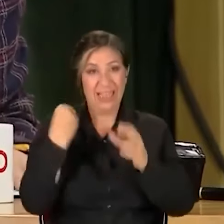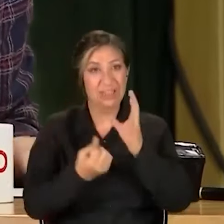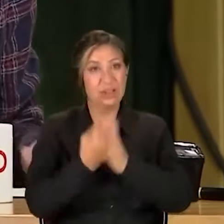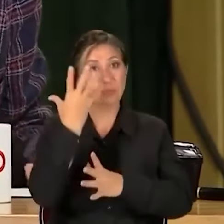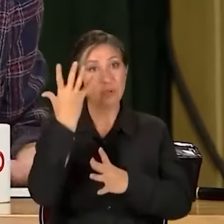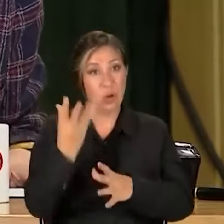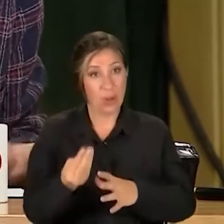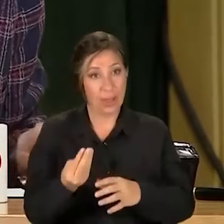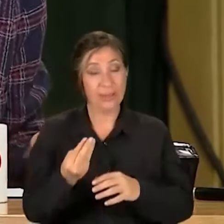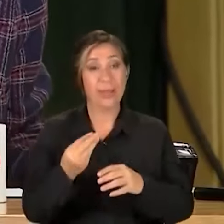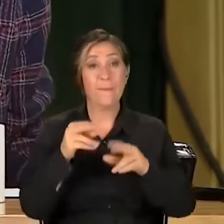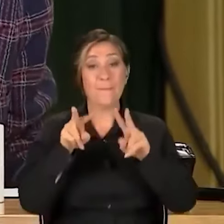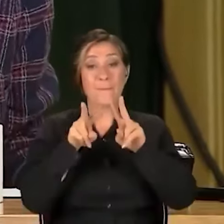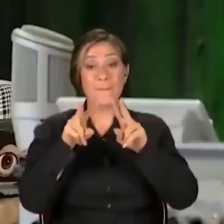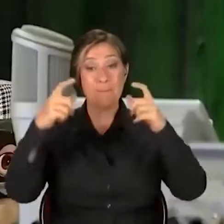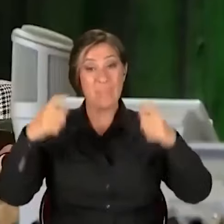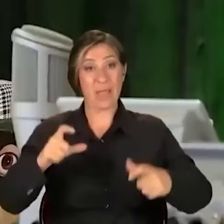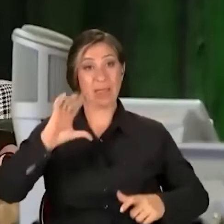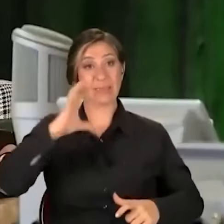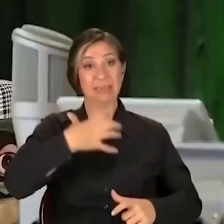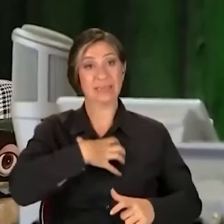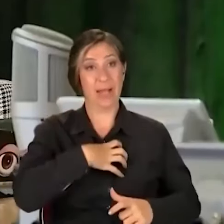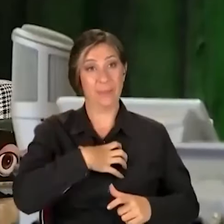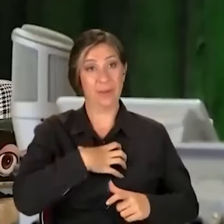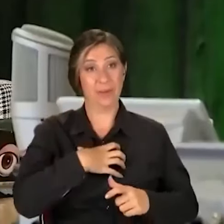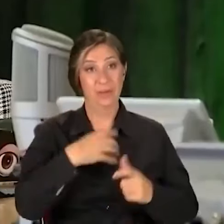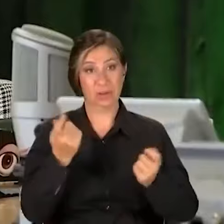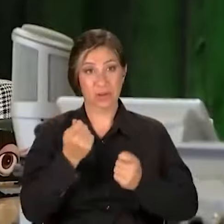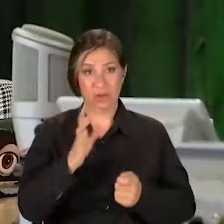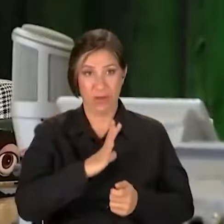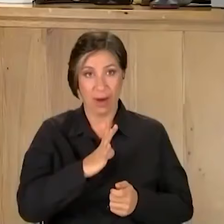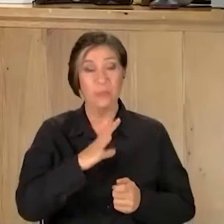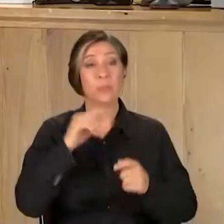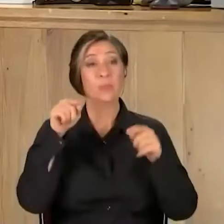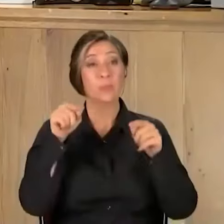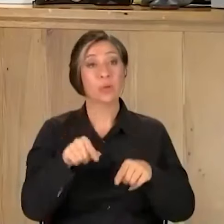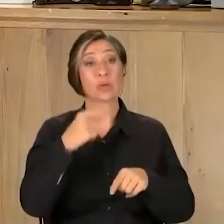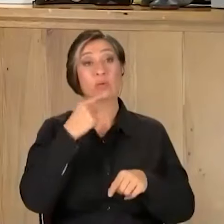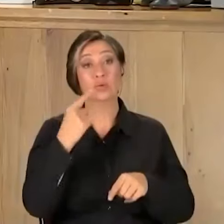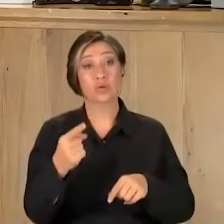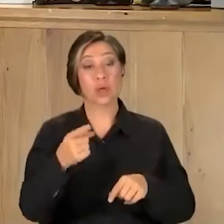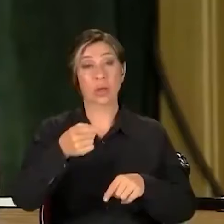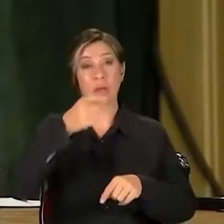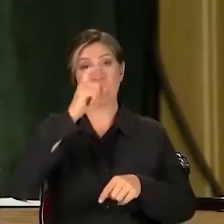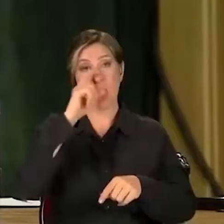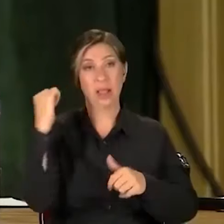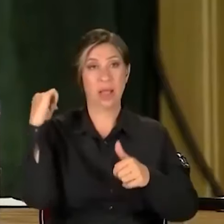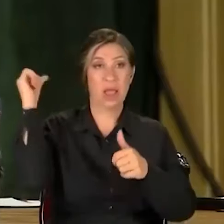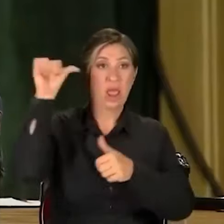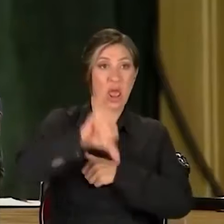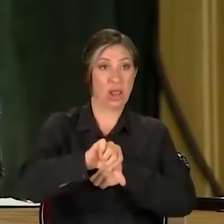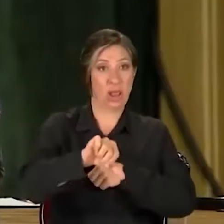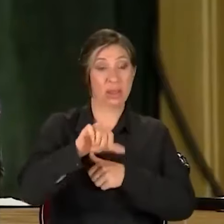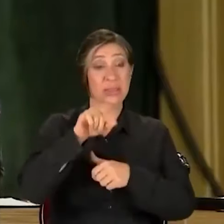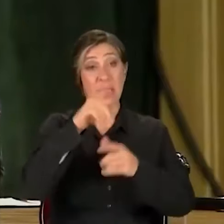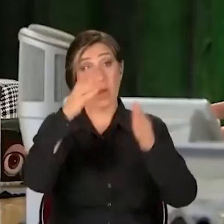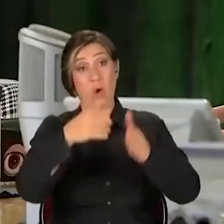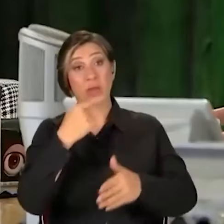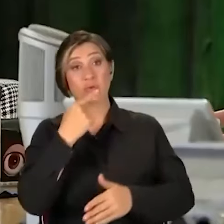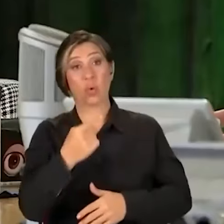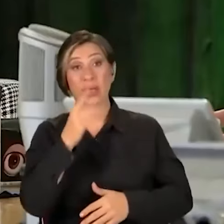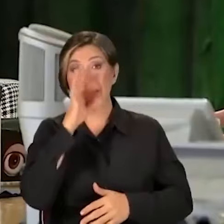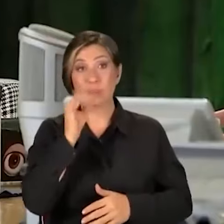yeni çıkmış olan mekanın sahibi işi var. Doğrudur. Ve burada diyorsun ki kral geri döndü. Ya da sana öyle diyorlar.